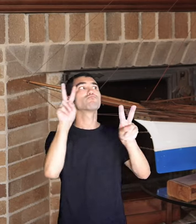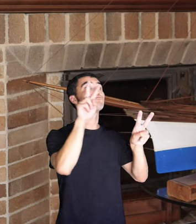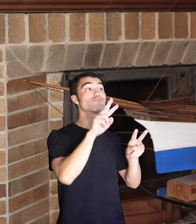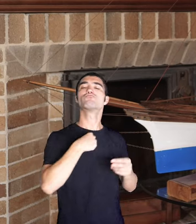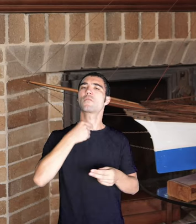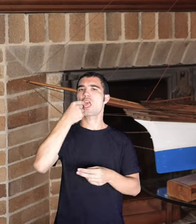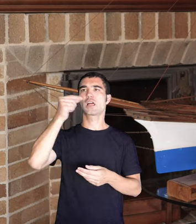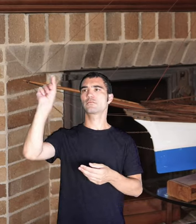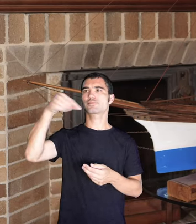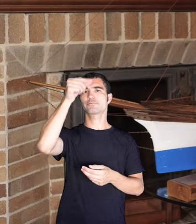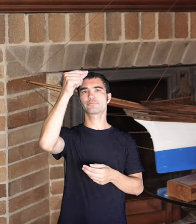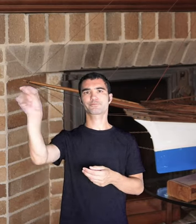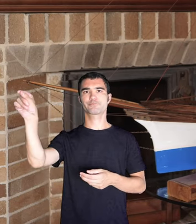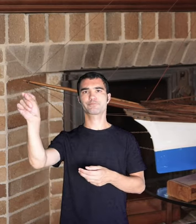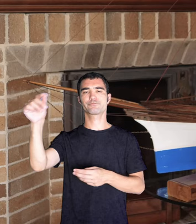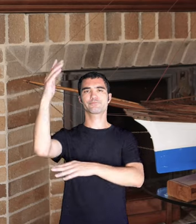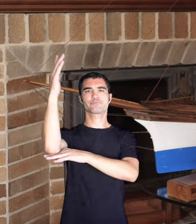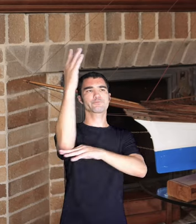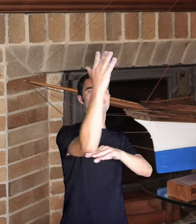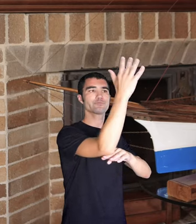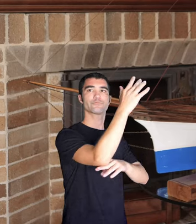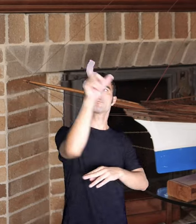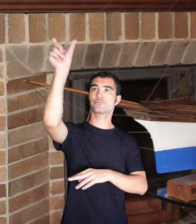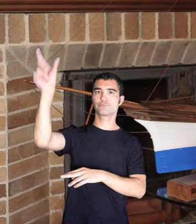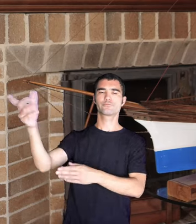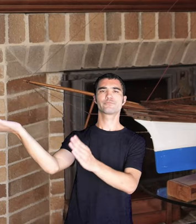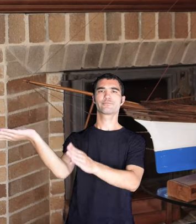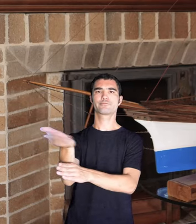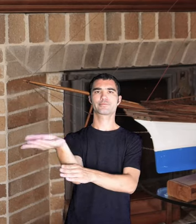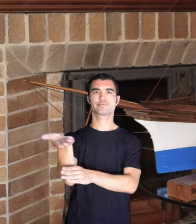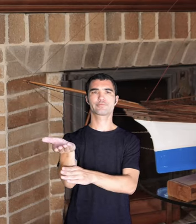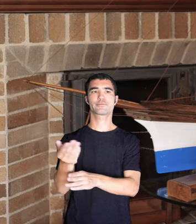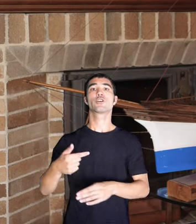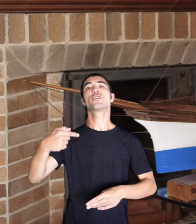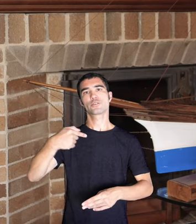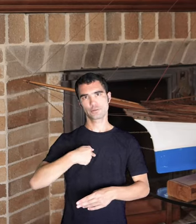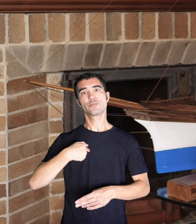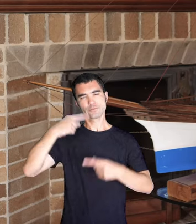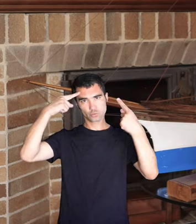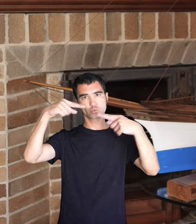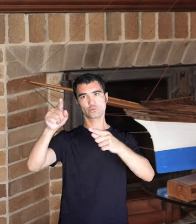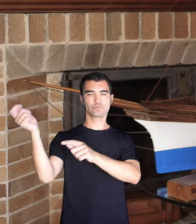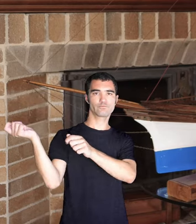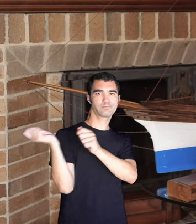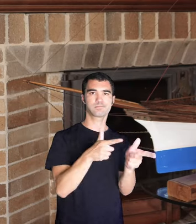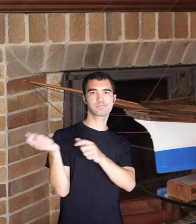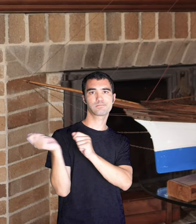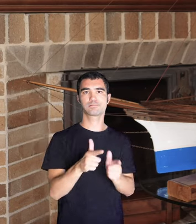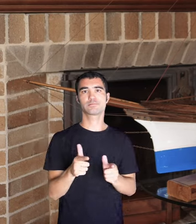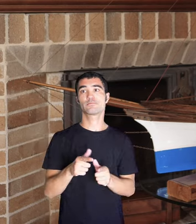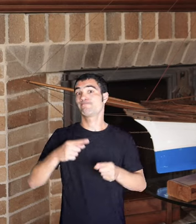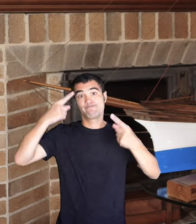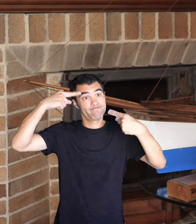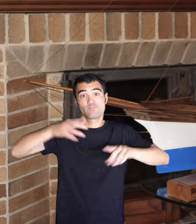vegada marcat aquests arbres, doncs els atallaven, els havies de transportar d'una vegada així com